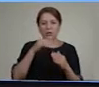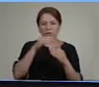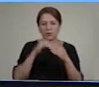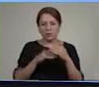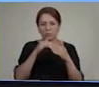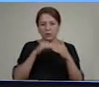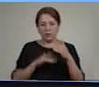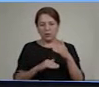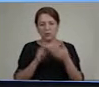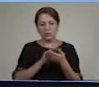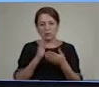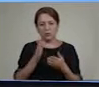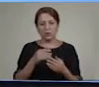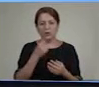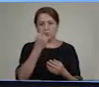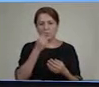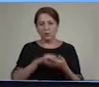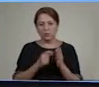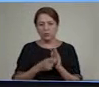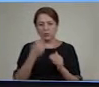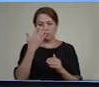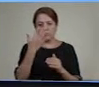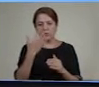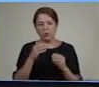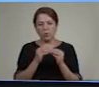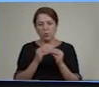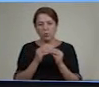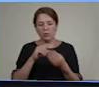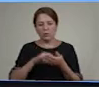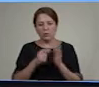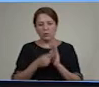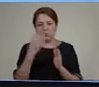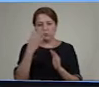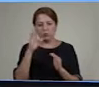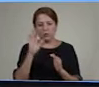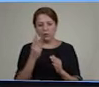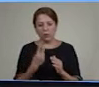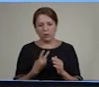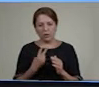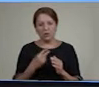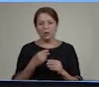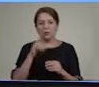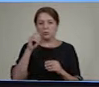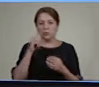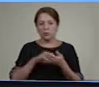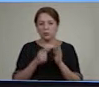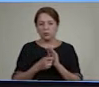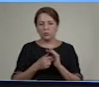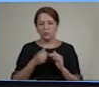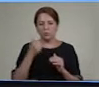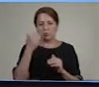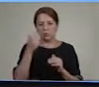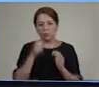olingan. Mana birlar xonasi 5 va 1, onlar xonasida 4 va 2, yuzlar xonasida 3 va 6